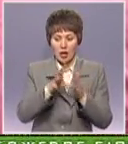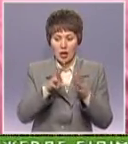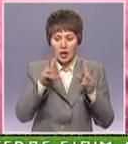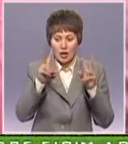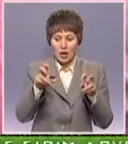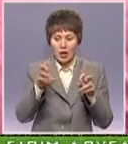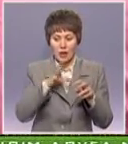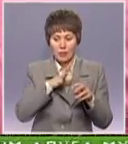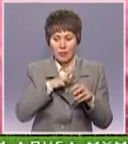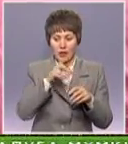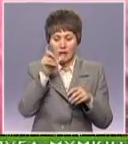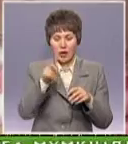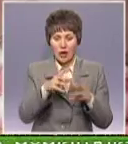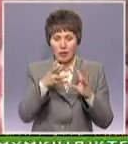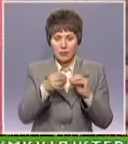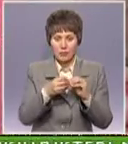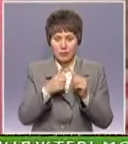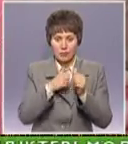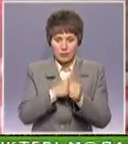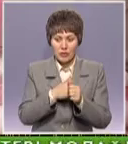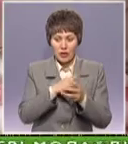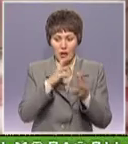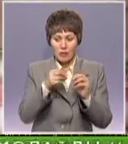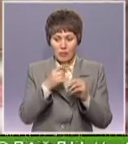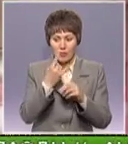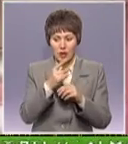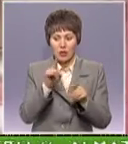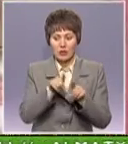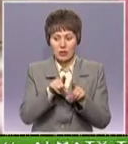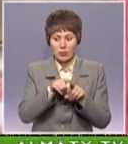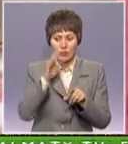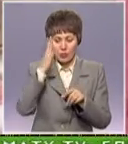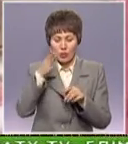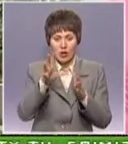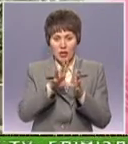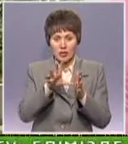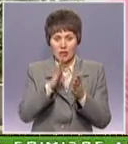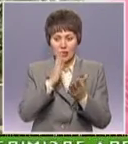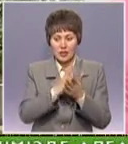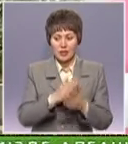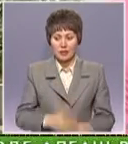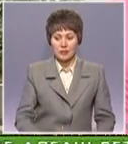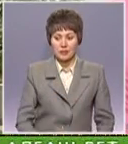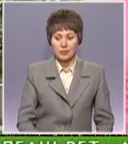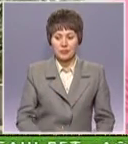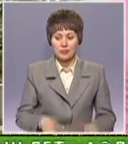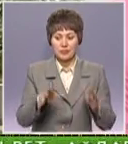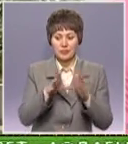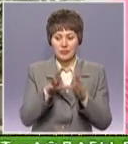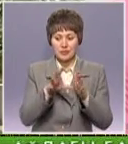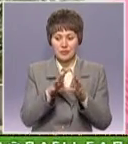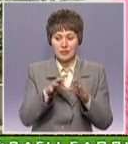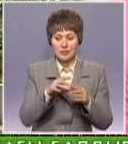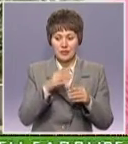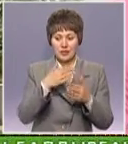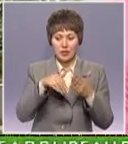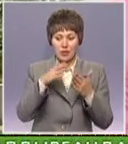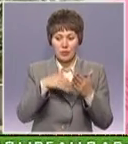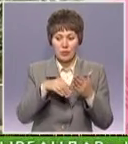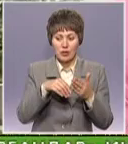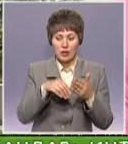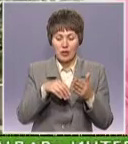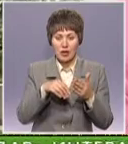атанған азаматшаның жолын қуып, өкшесін басар баласы да болашақ энергетик. Энергетика деген ол өмір өлмейтін зат.